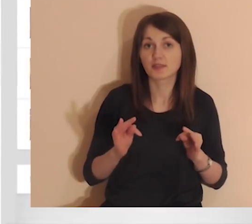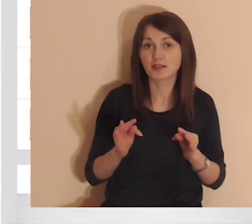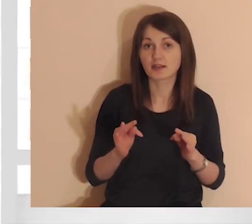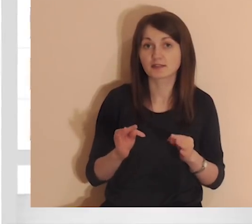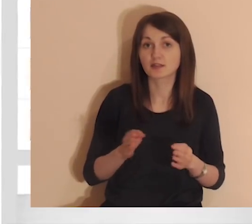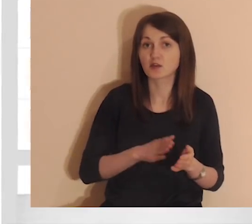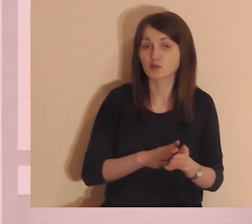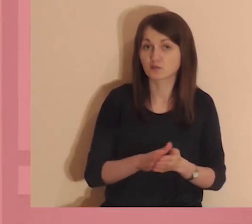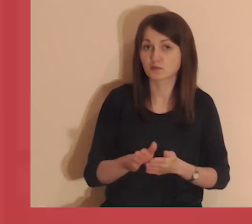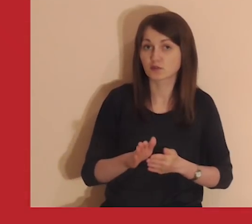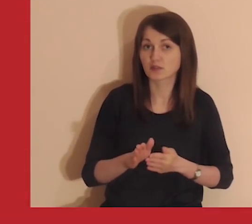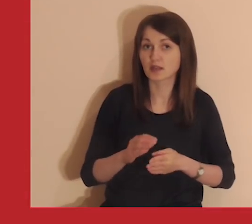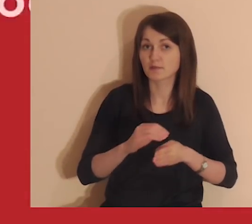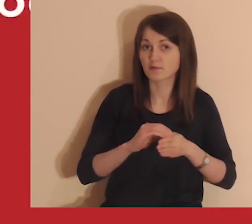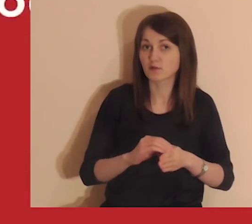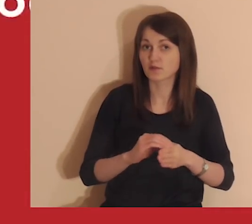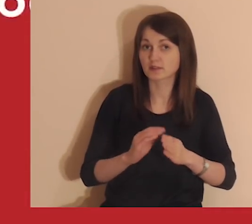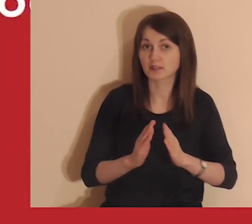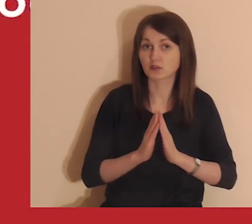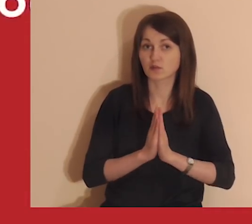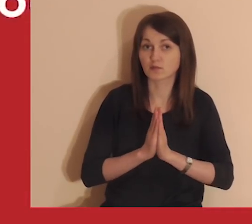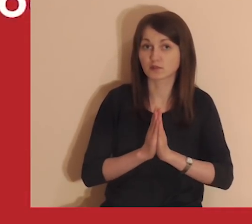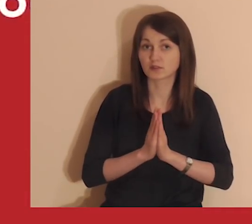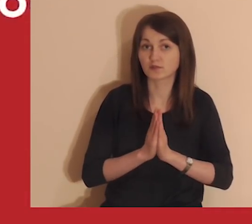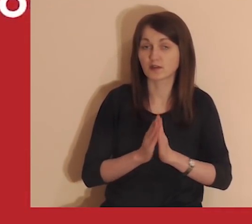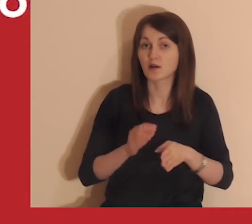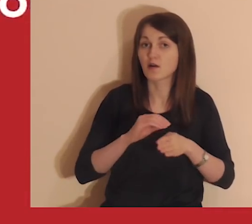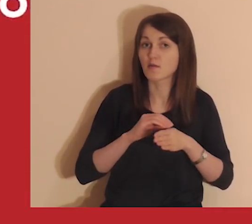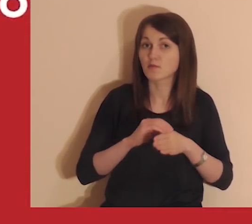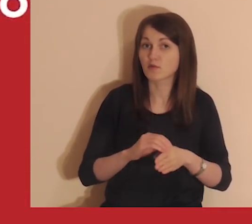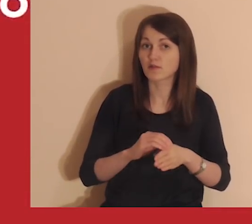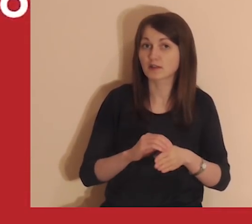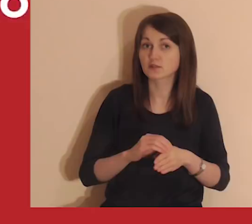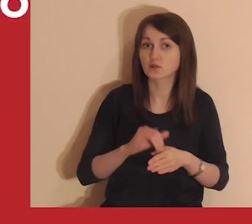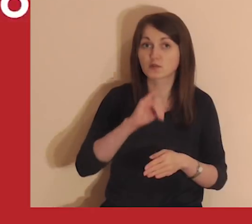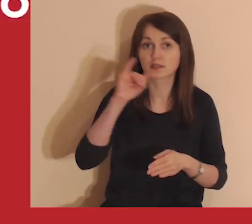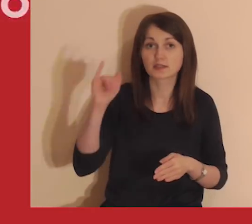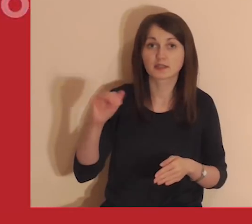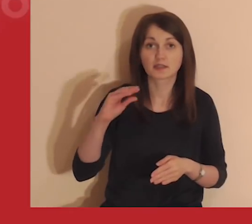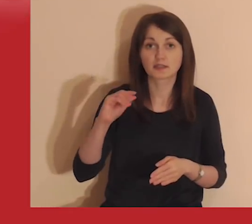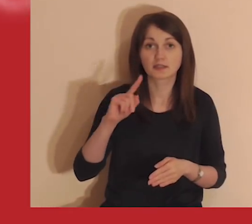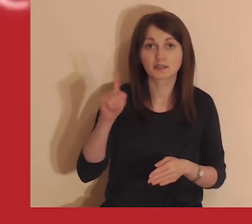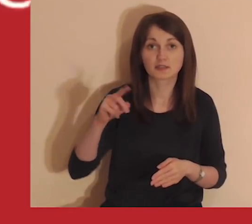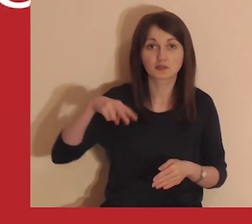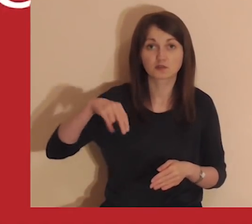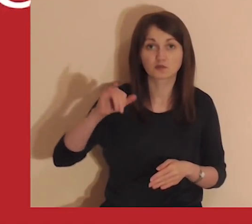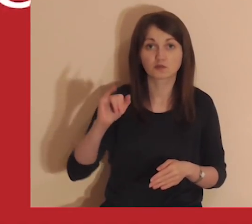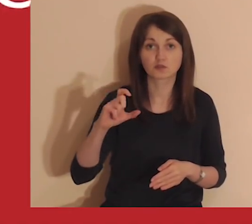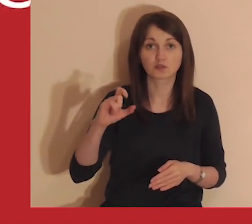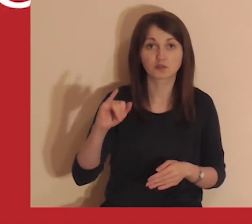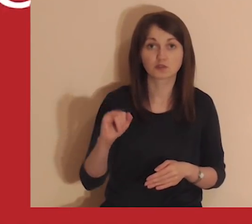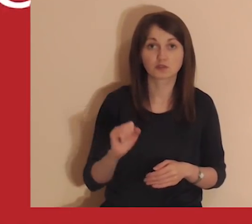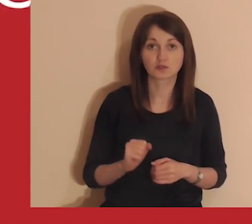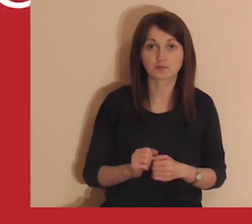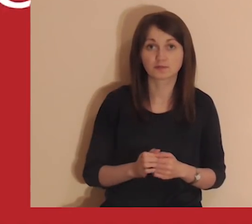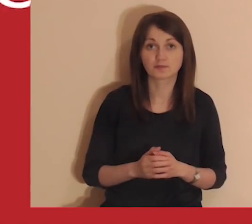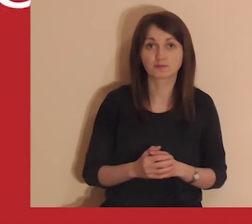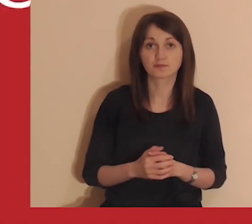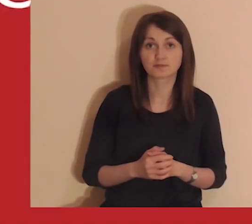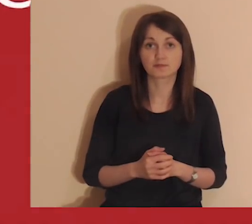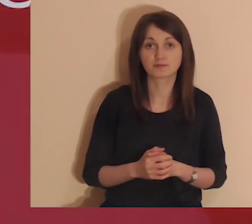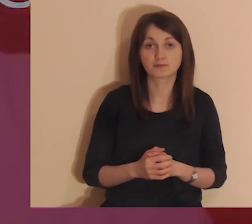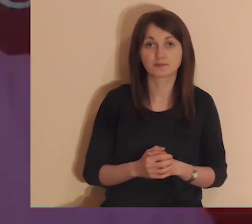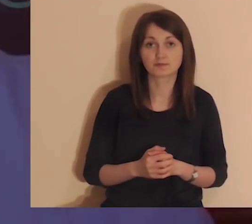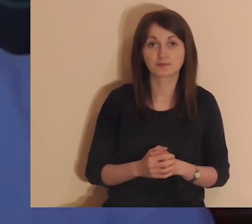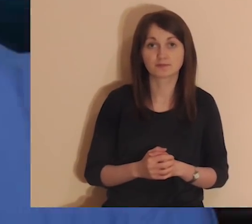www.medytacja.online. A teraz rozpoczynamy wprowadzenie do modlitwy. Medytacje prowadzą jezuici.